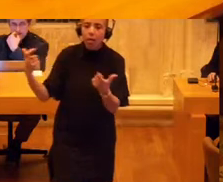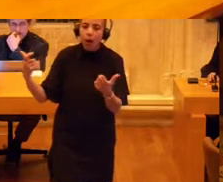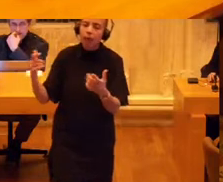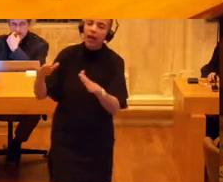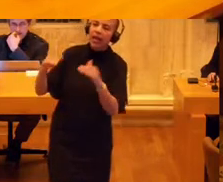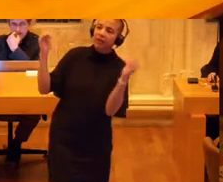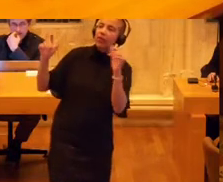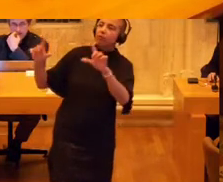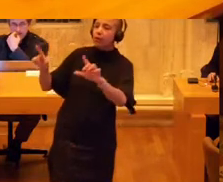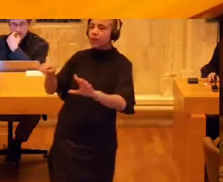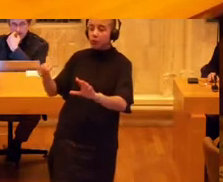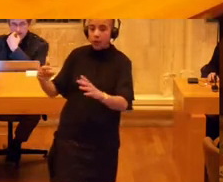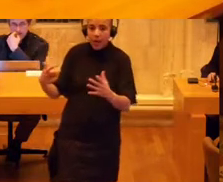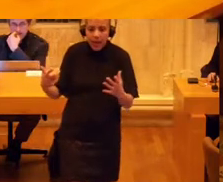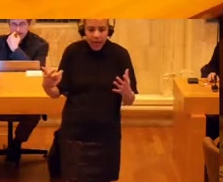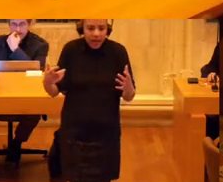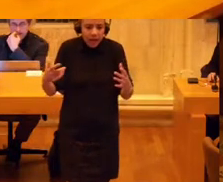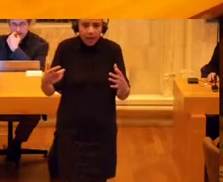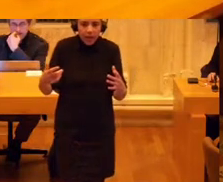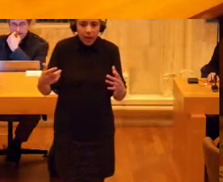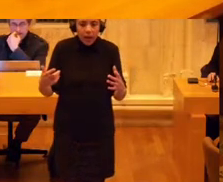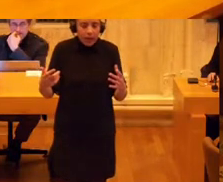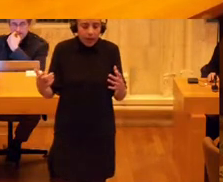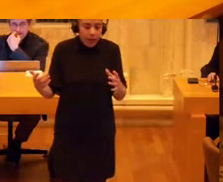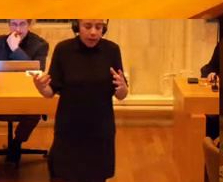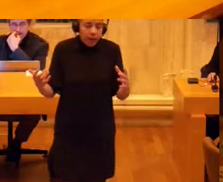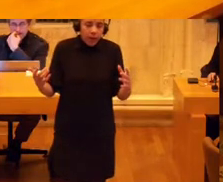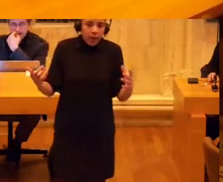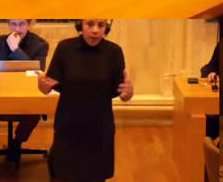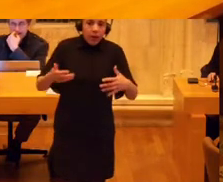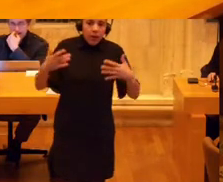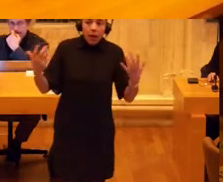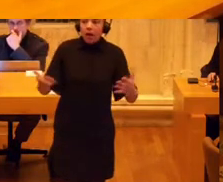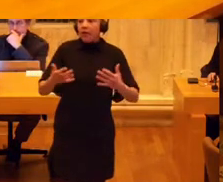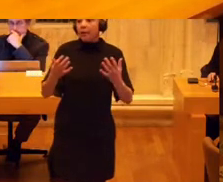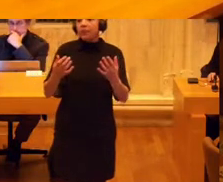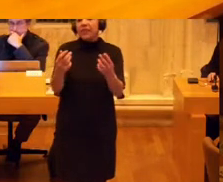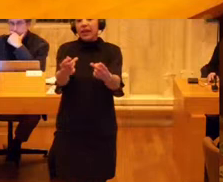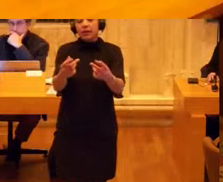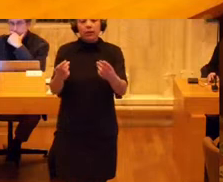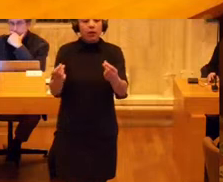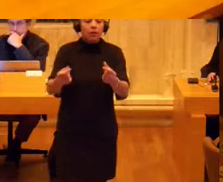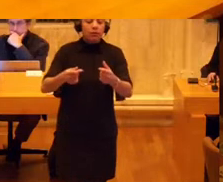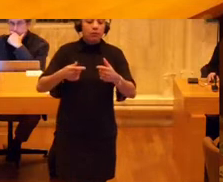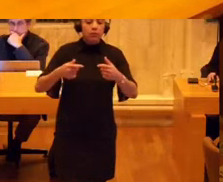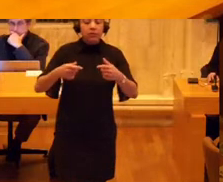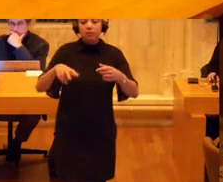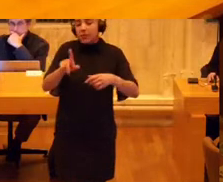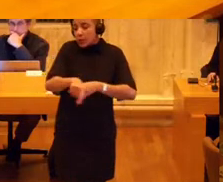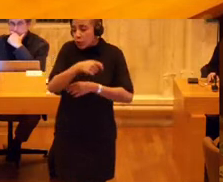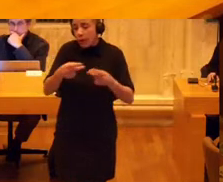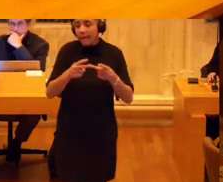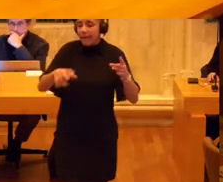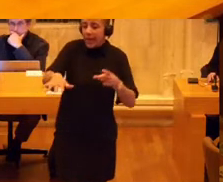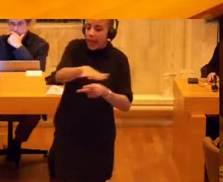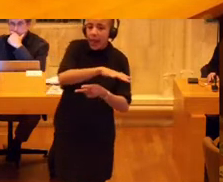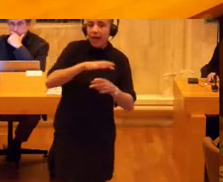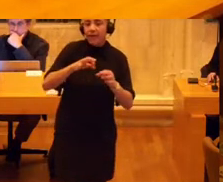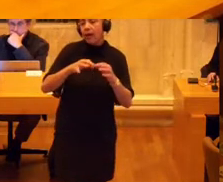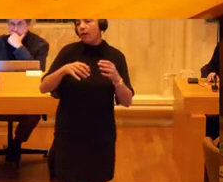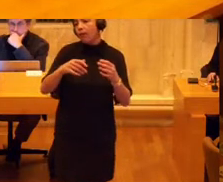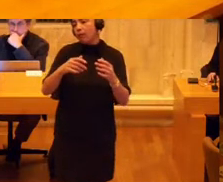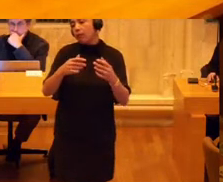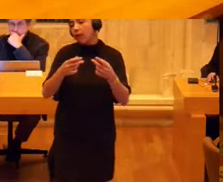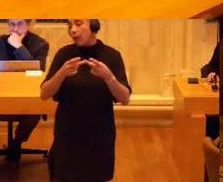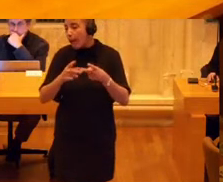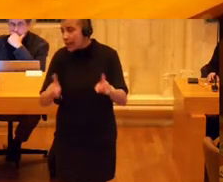on a du contrôle qui se fait sur le contrôle des déclarations d'urbanisme et sur la publicité sur la ville, avec des leviers